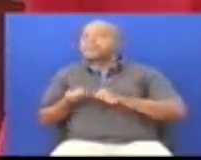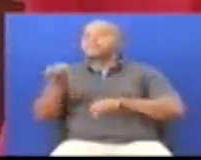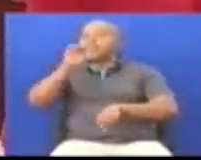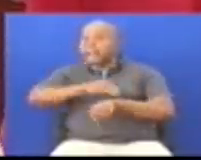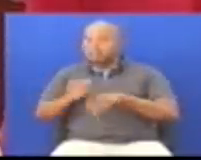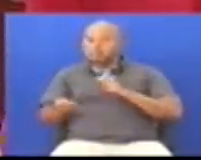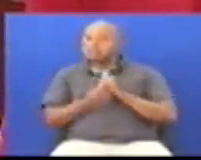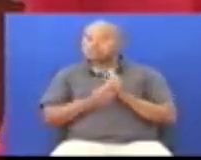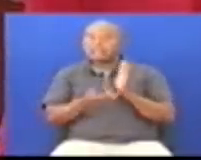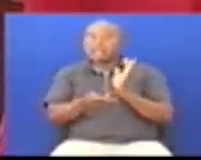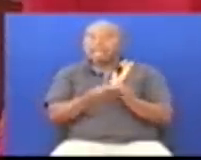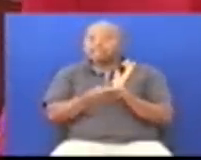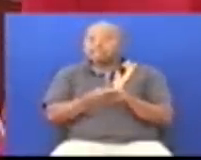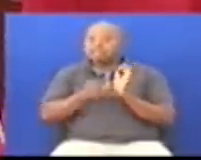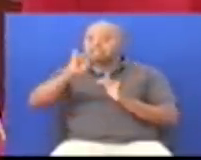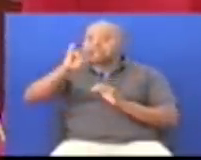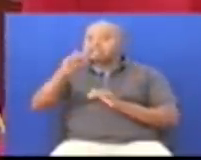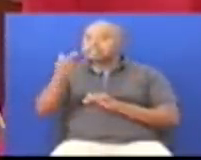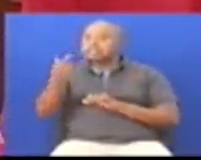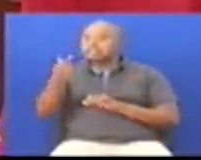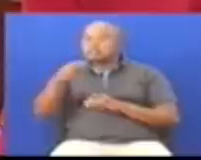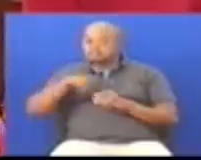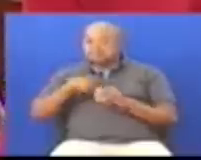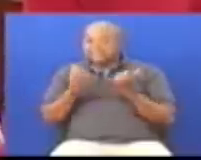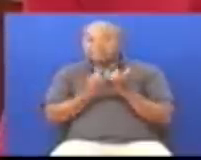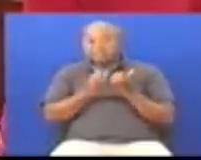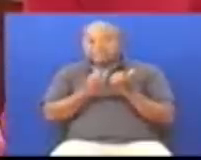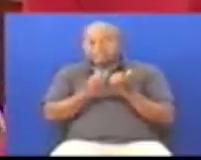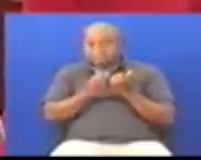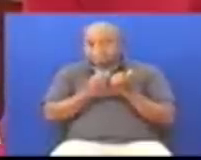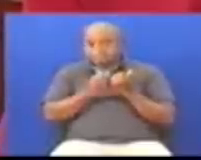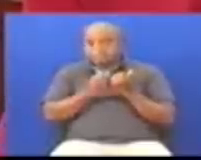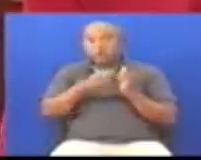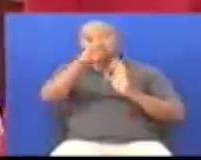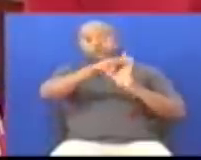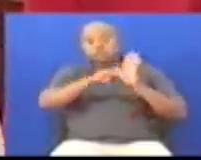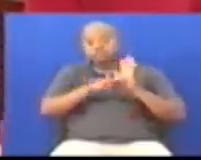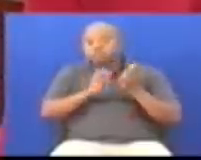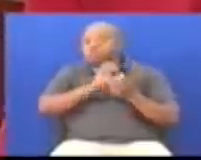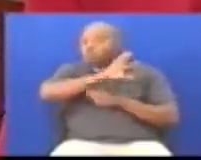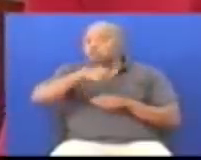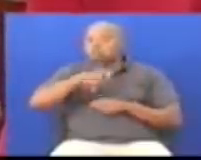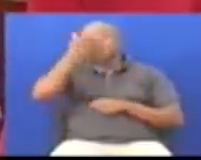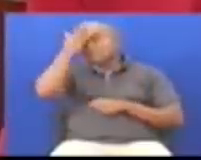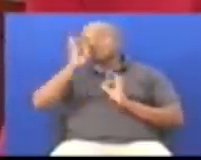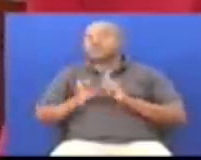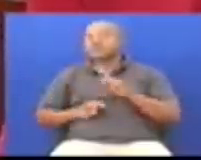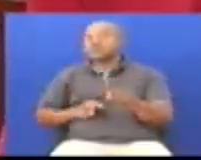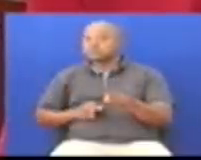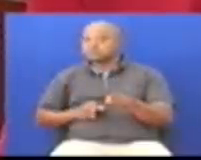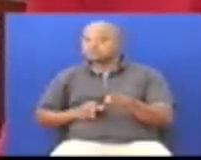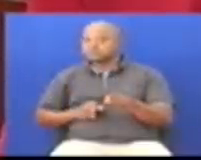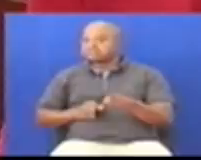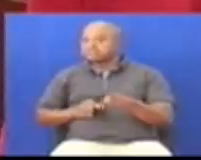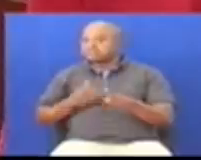IT, nimejenga system na haya mambo nayafahamu ninavyoelewa. Tuache